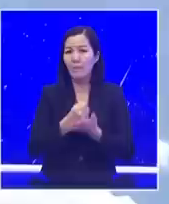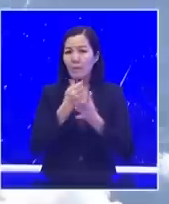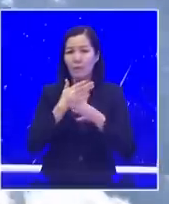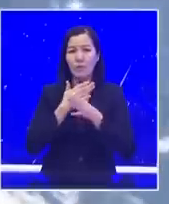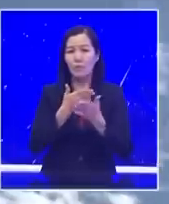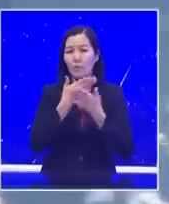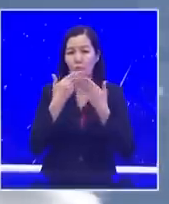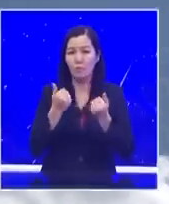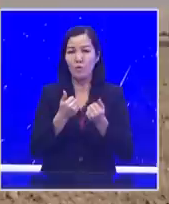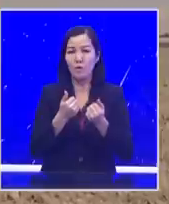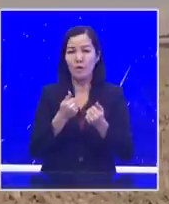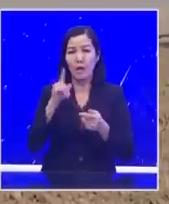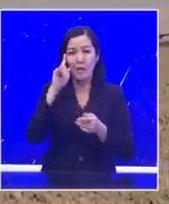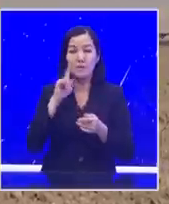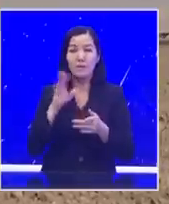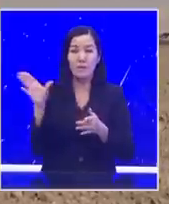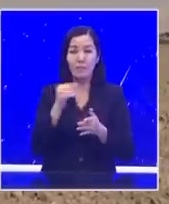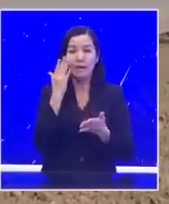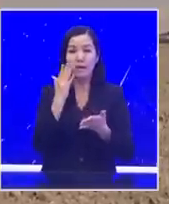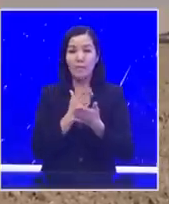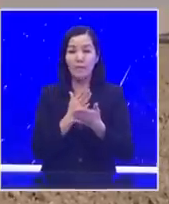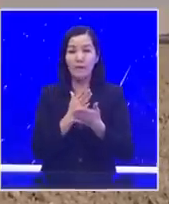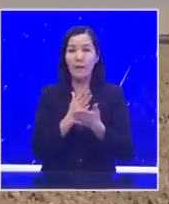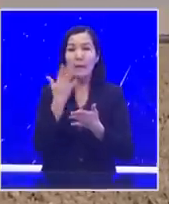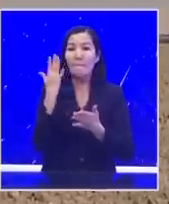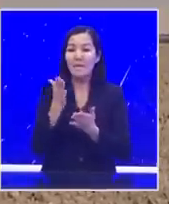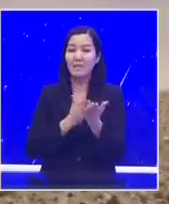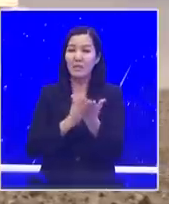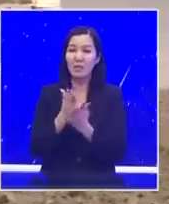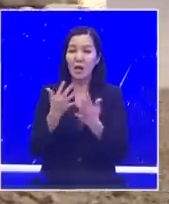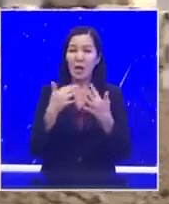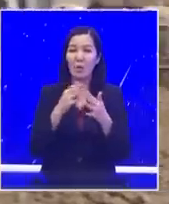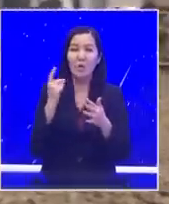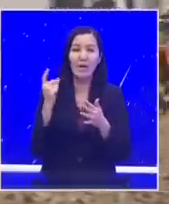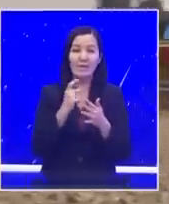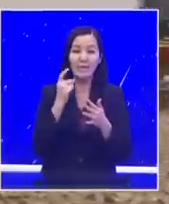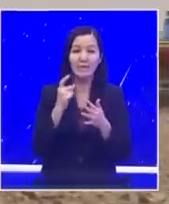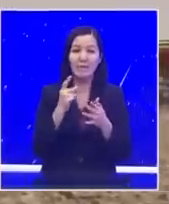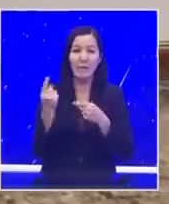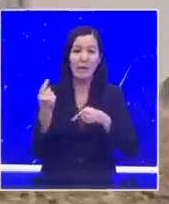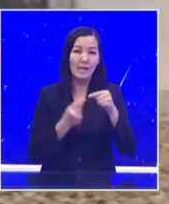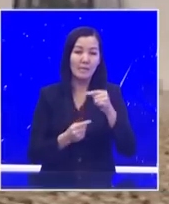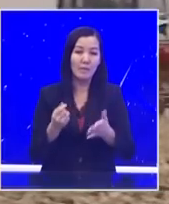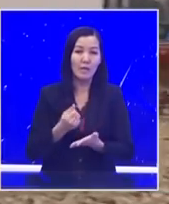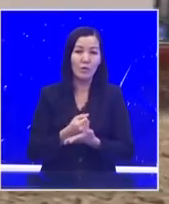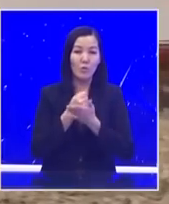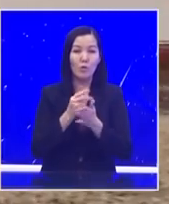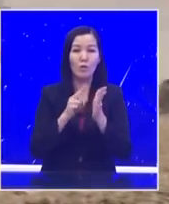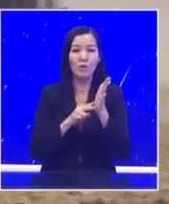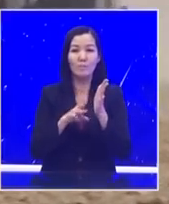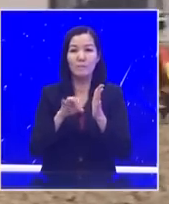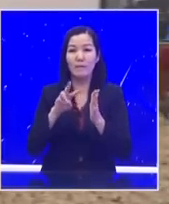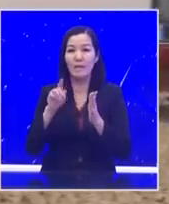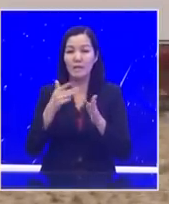оказывает. Бесіншісі, аграрлы Алматы облысы үшін аса маңызды. Президент ауыл шаруашылығымен айналысатын кәсіпкерлерді қолдауға 70 миллиард